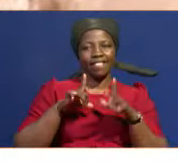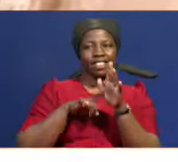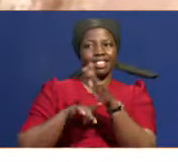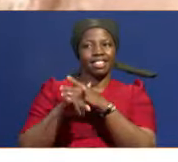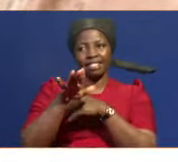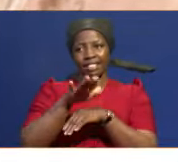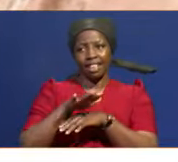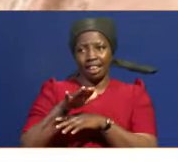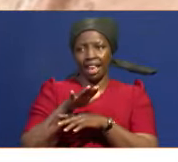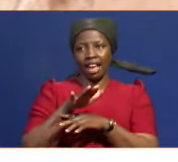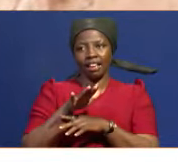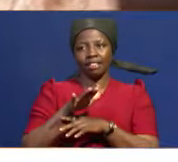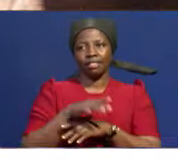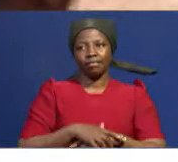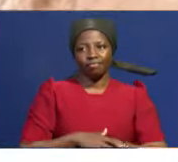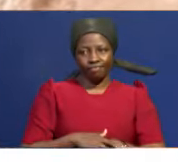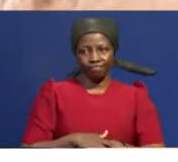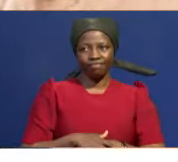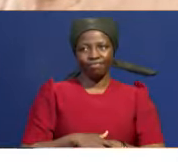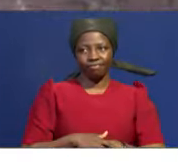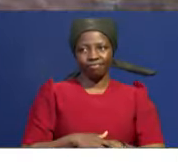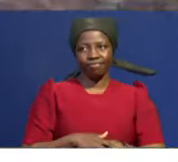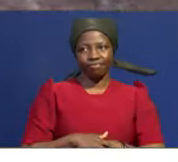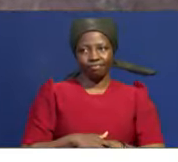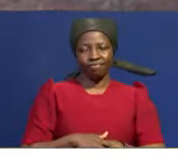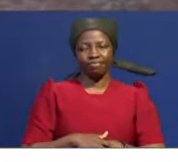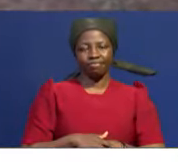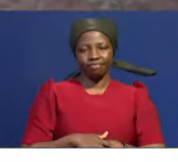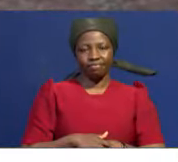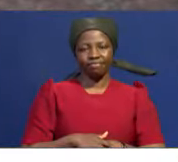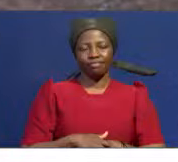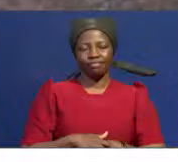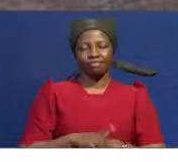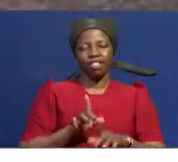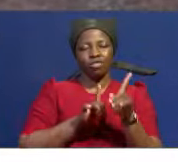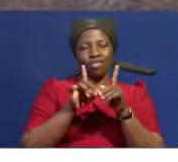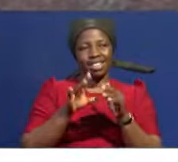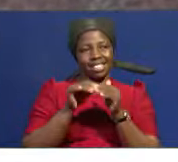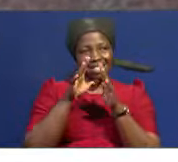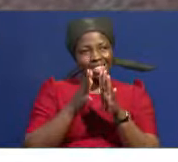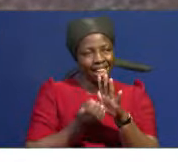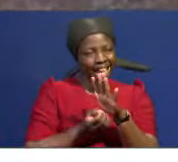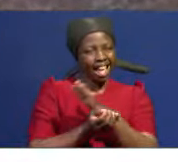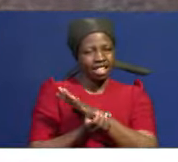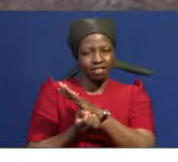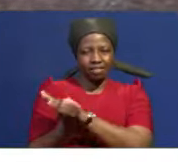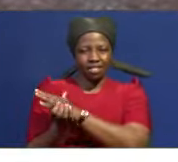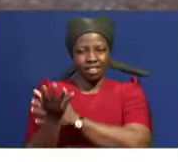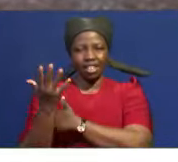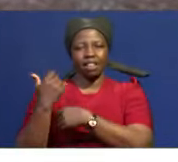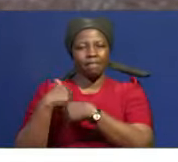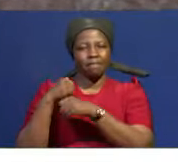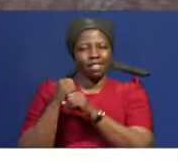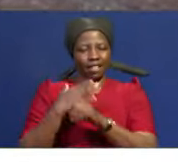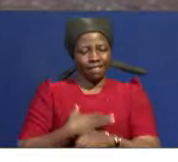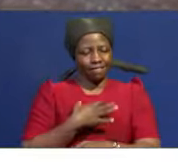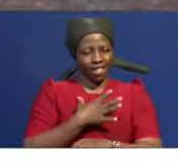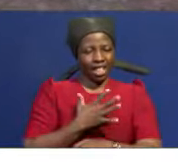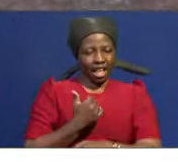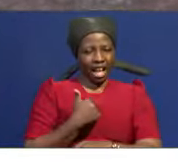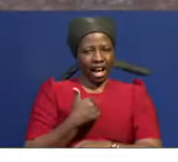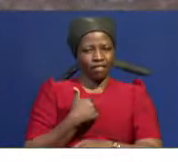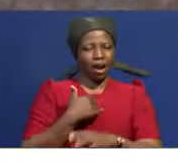Waelekezi wa watalii katika eneo hili husimulia hadithi hizo na kuwaacha wageni na kumbukizi za kudumu